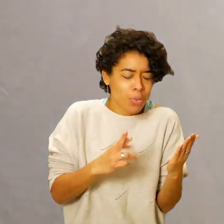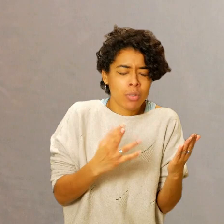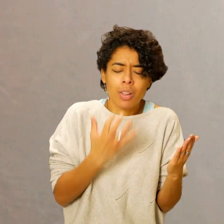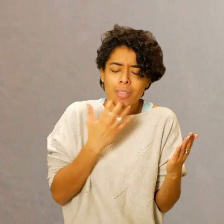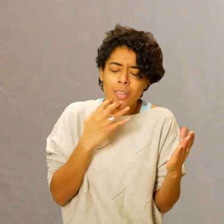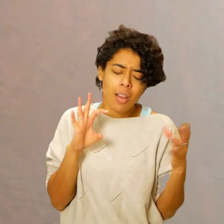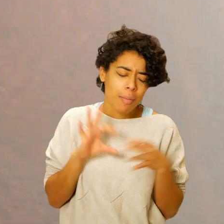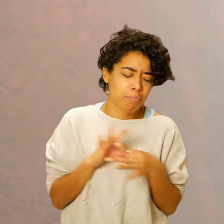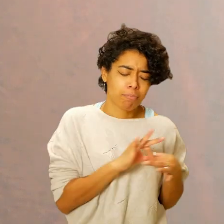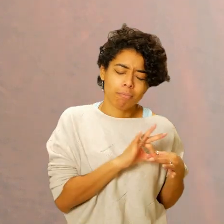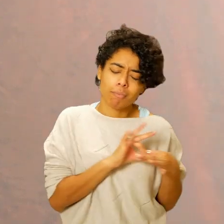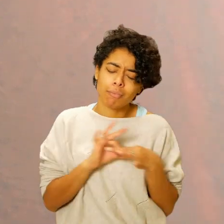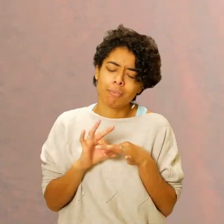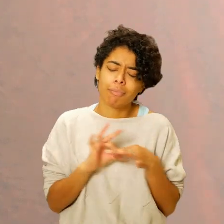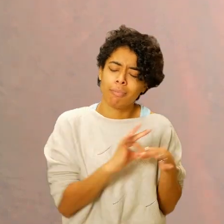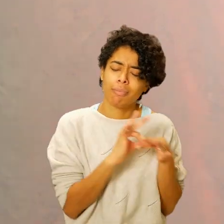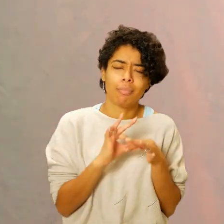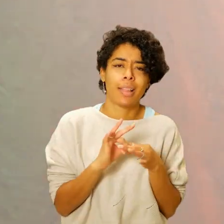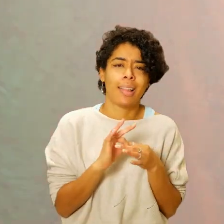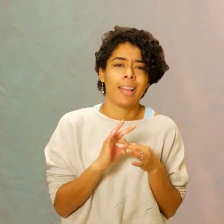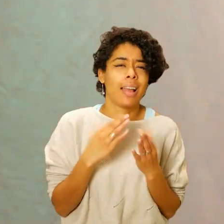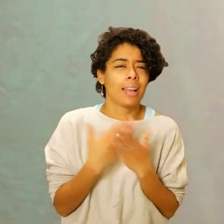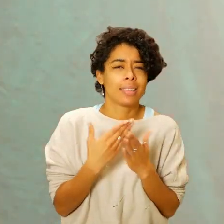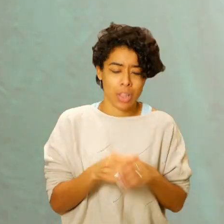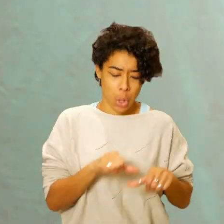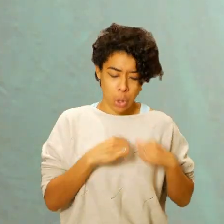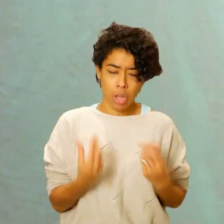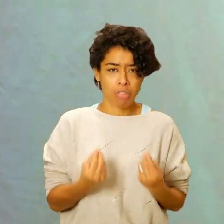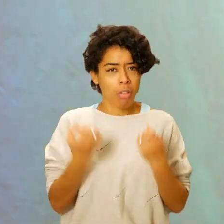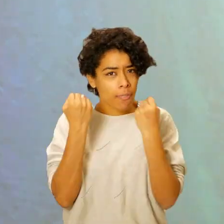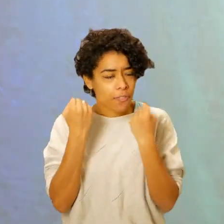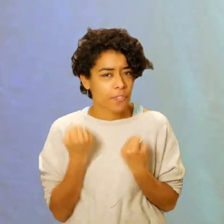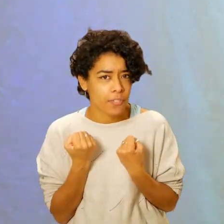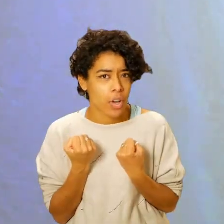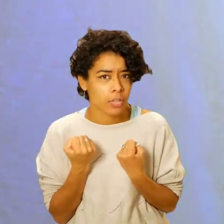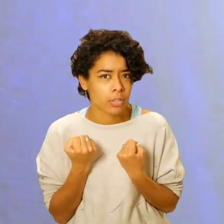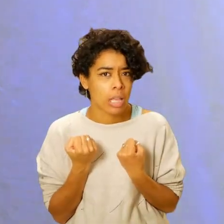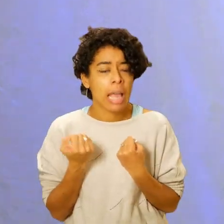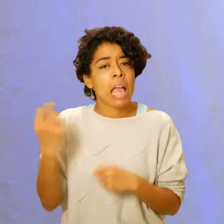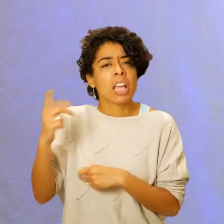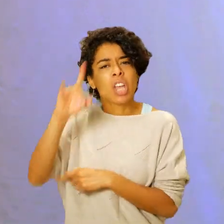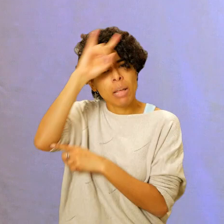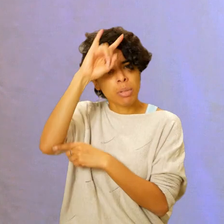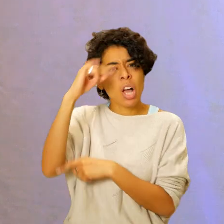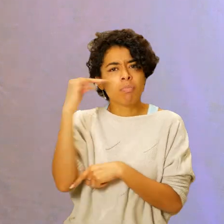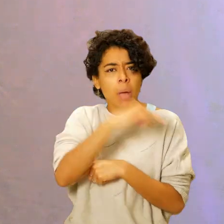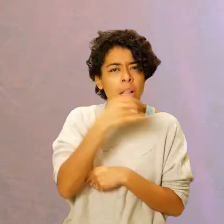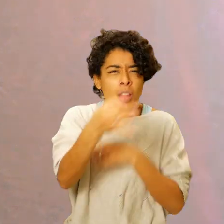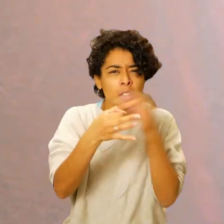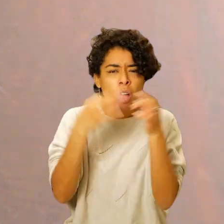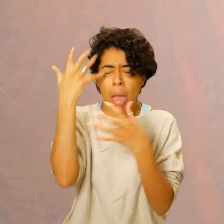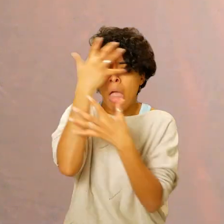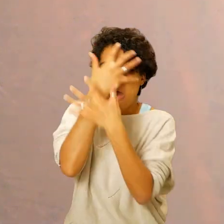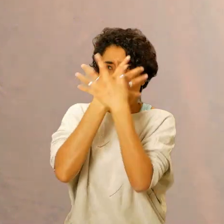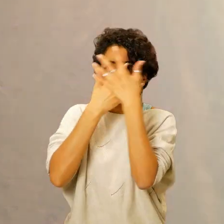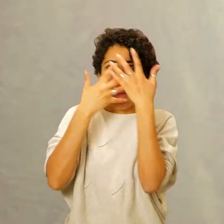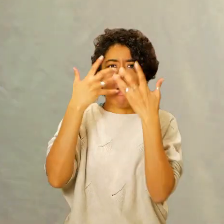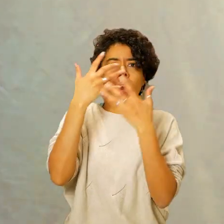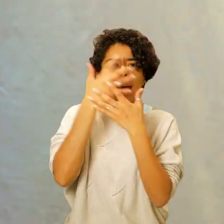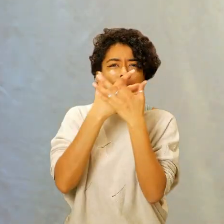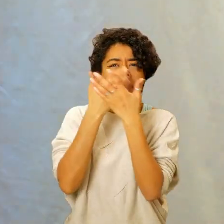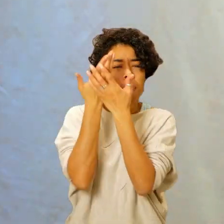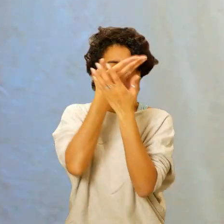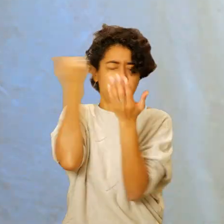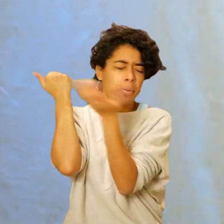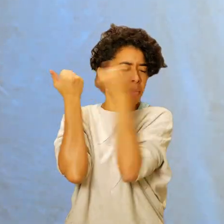l'essentiel, afin que ton cœur soit fortifié, et que les mensonges de l'adversaire qui sont venus te polluer soient